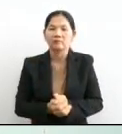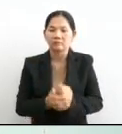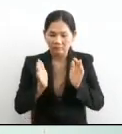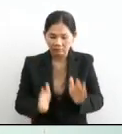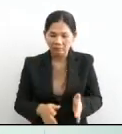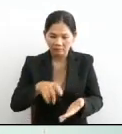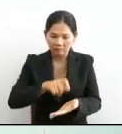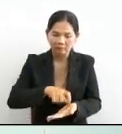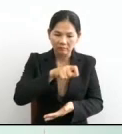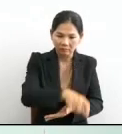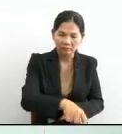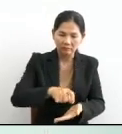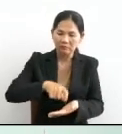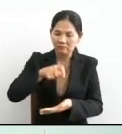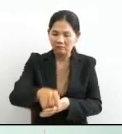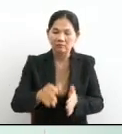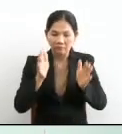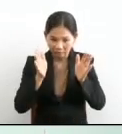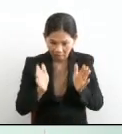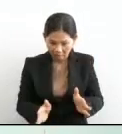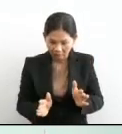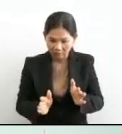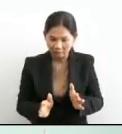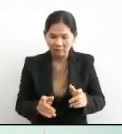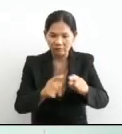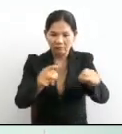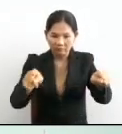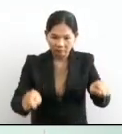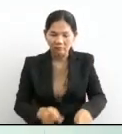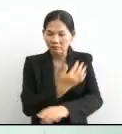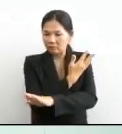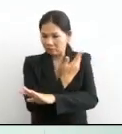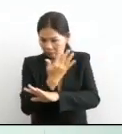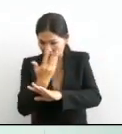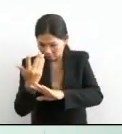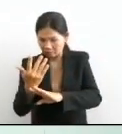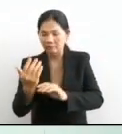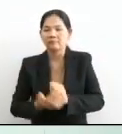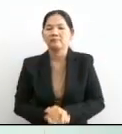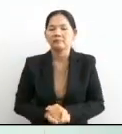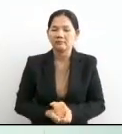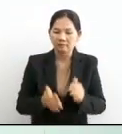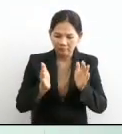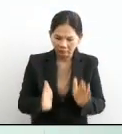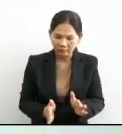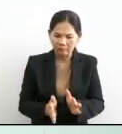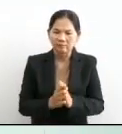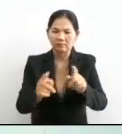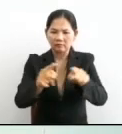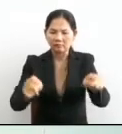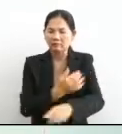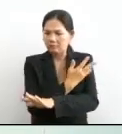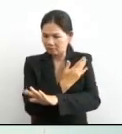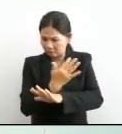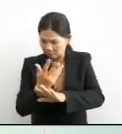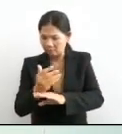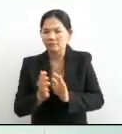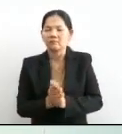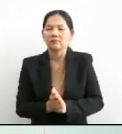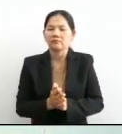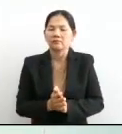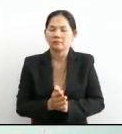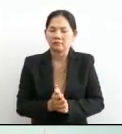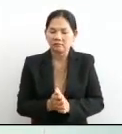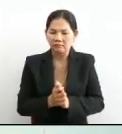nẹt chấm chấm cà chà nẹt khang lớn ní cái hai than nẹt nẹt thôi xài chấm nẹt chấm cà mà nẹt thôi xài ní cái hai con thà chía